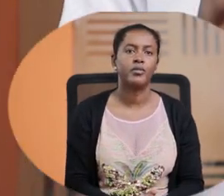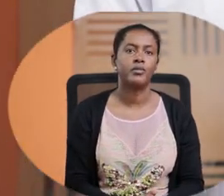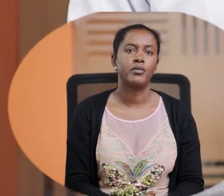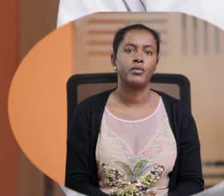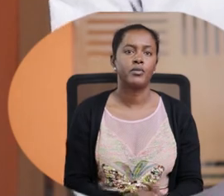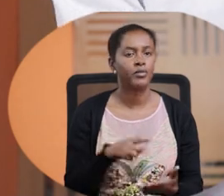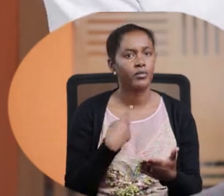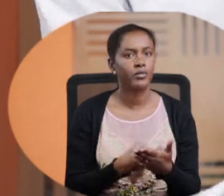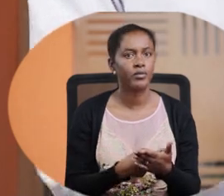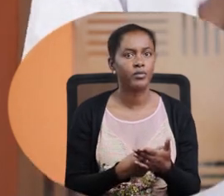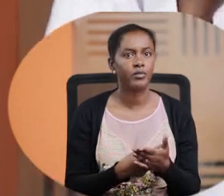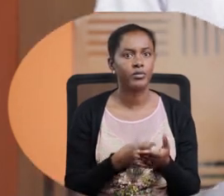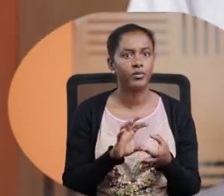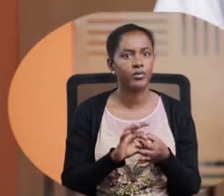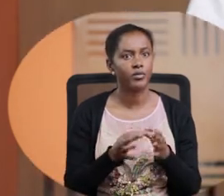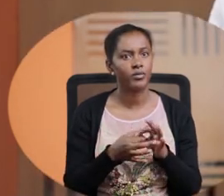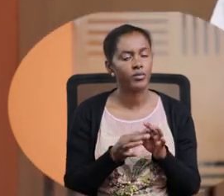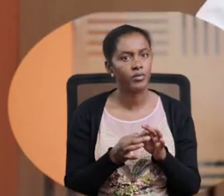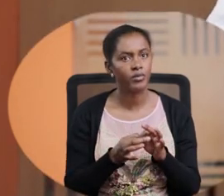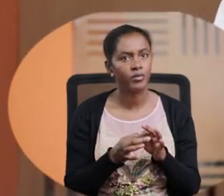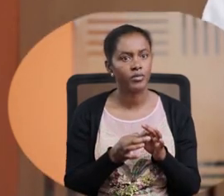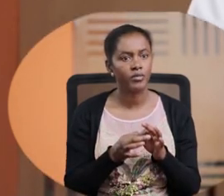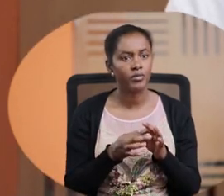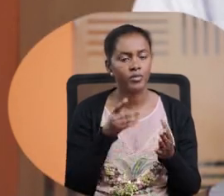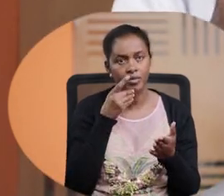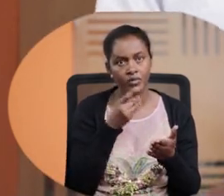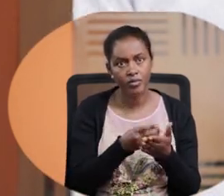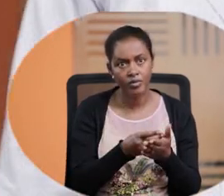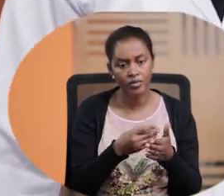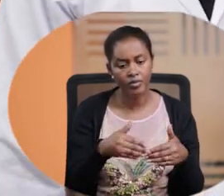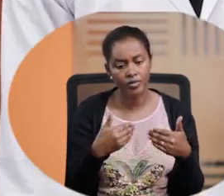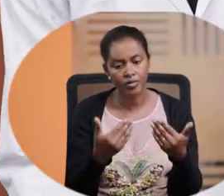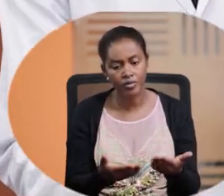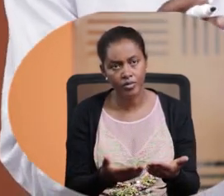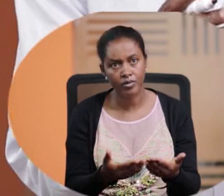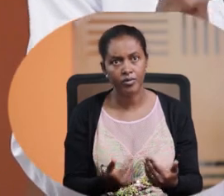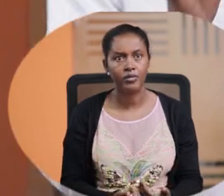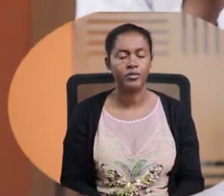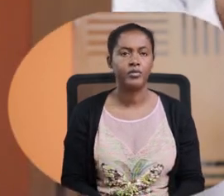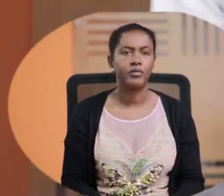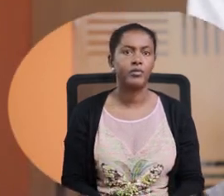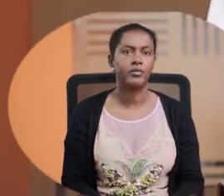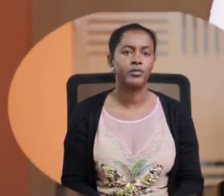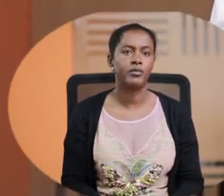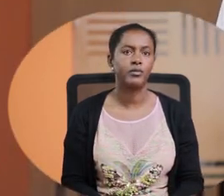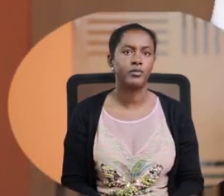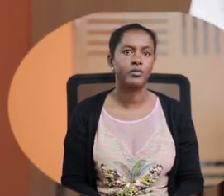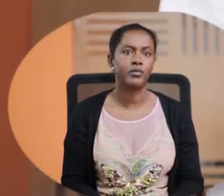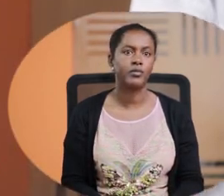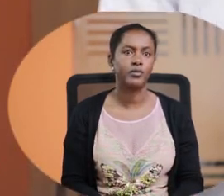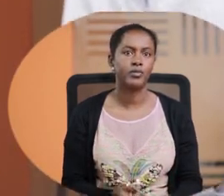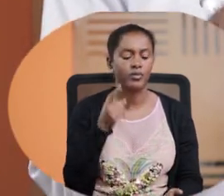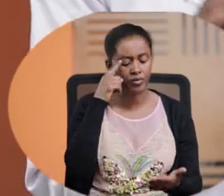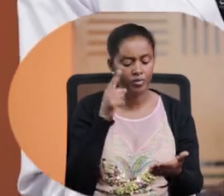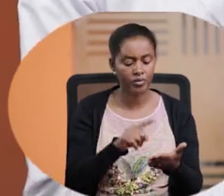daataa qindaa'e jedhama jecha. Kanaaf hiikoon daataadhaaf kenninu amma kana yoo jenne gara mata duree keenya itti aanu ittiin dabarraa. Mata dureen